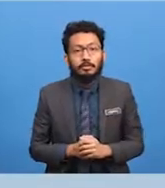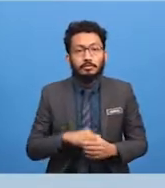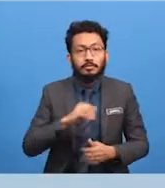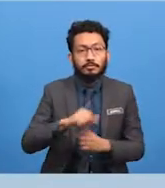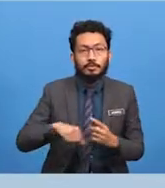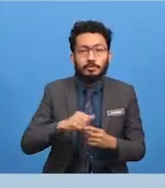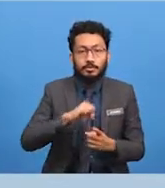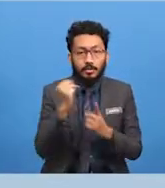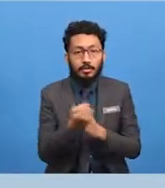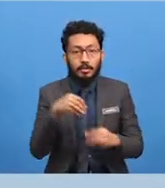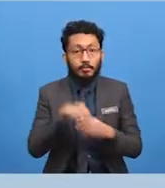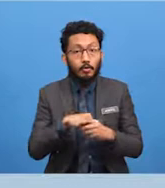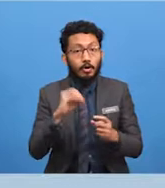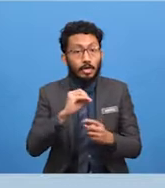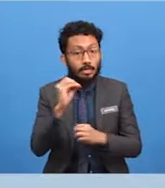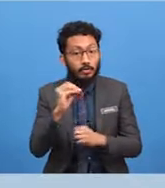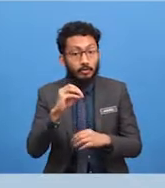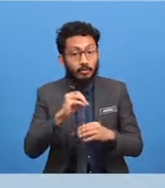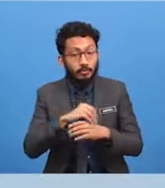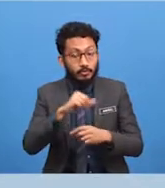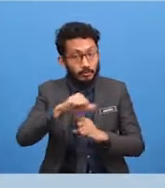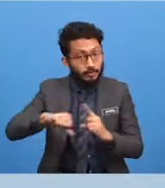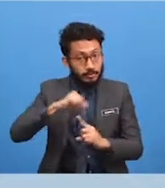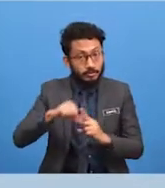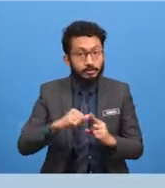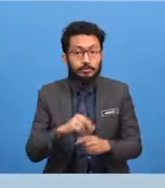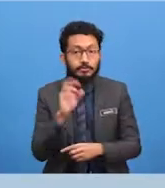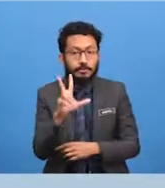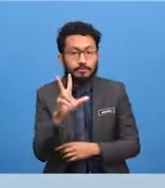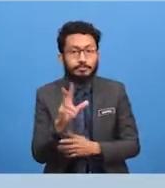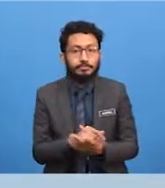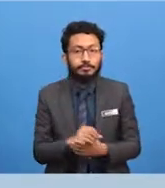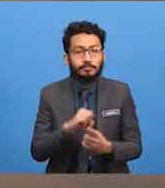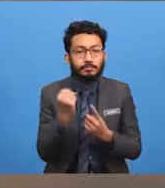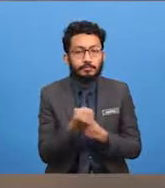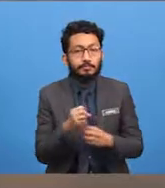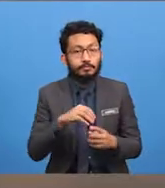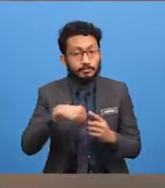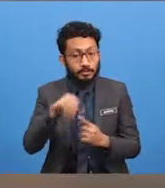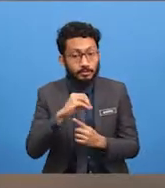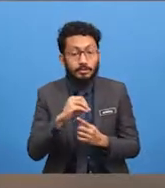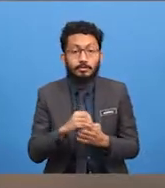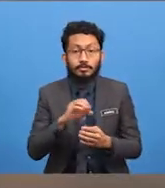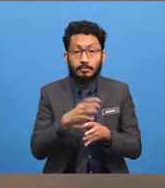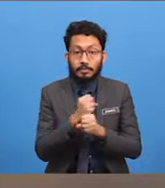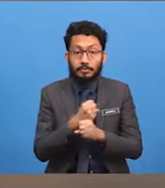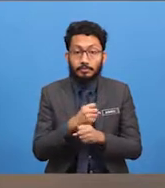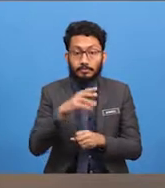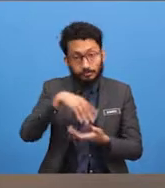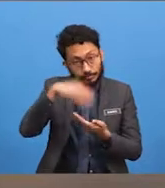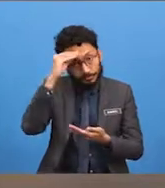dalaman dan persekitaran luaran organisasi bagi mendapatkan maklumat yang